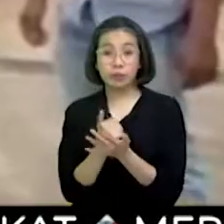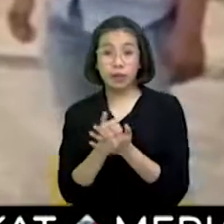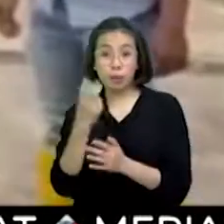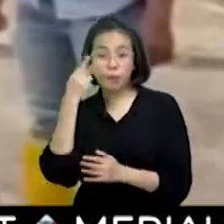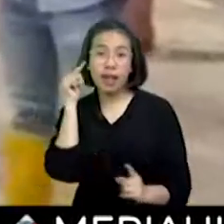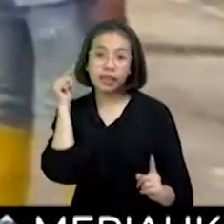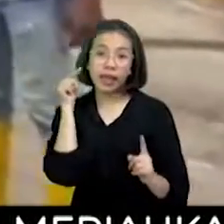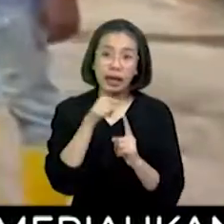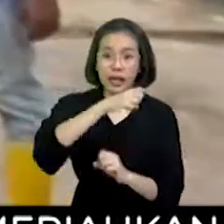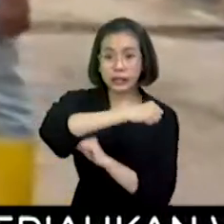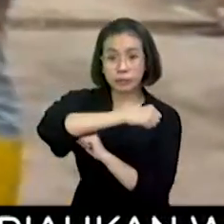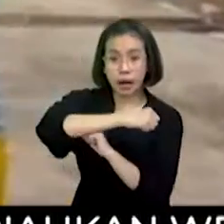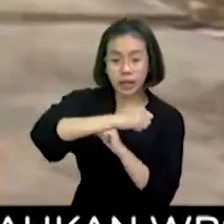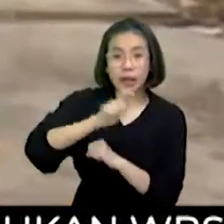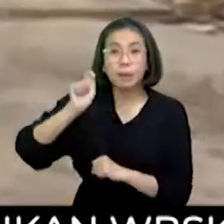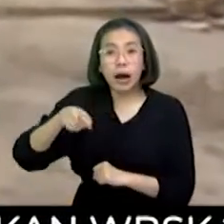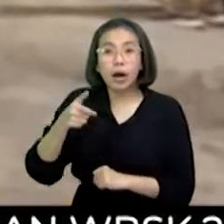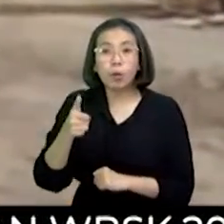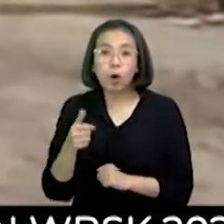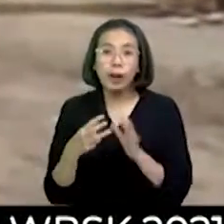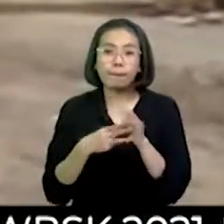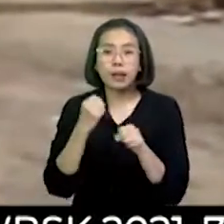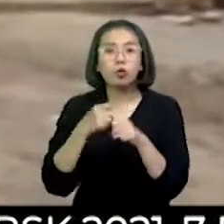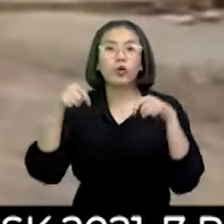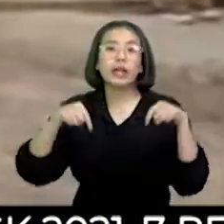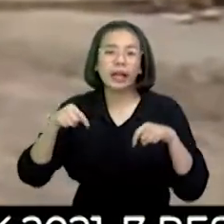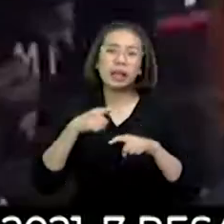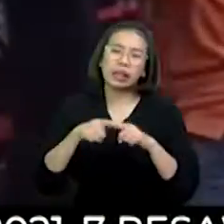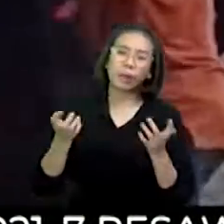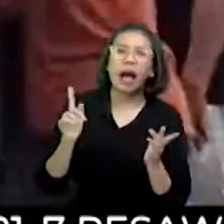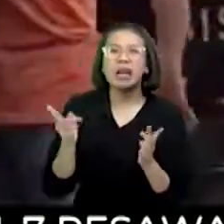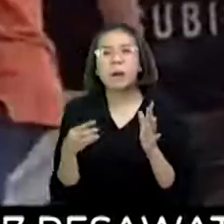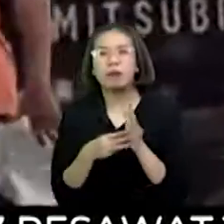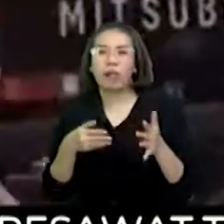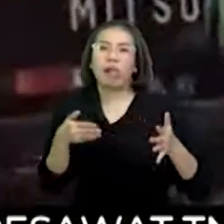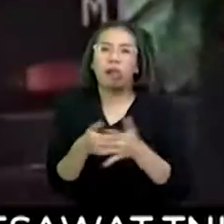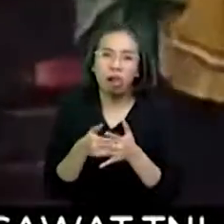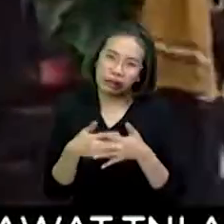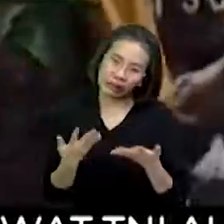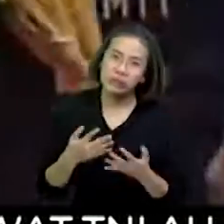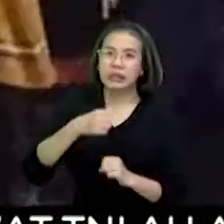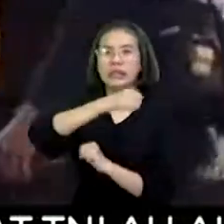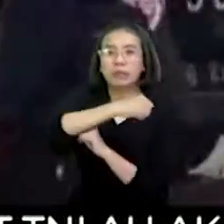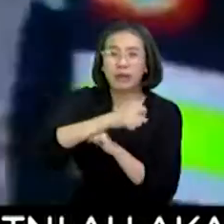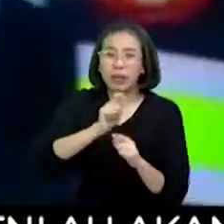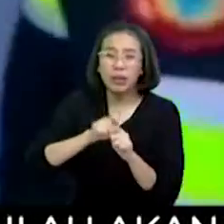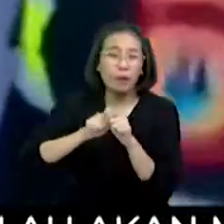menargetkan jembatan sudah bisa dilalui minggu ini. Namun karena kendala teknis membuat progres perbaikan terus